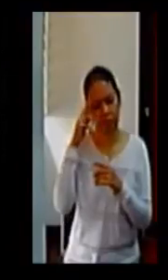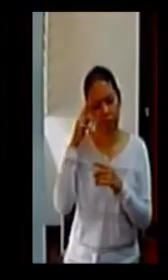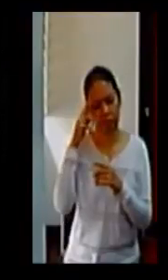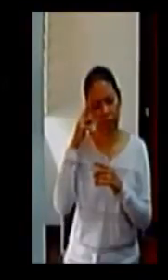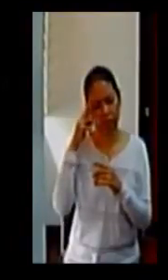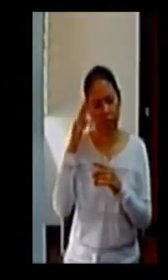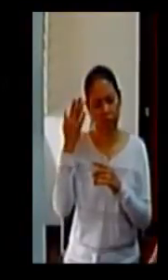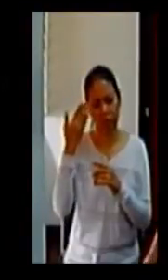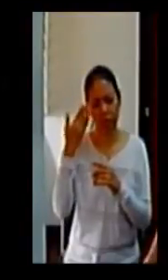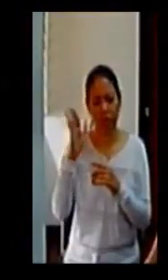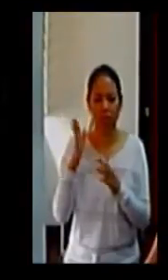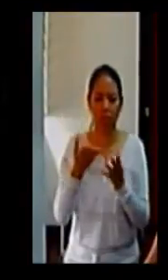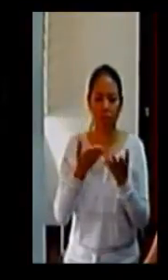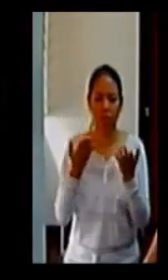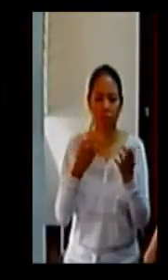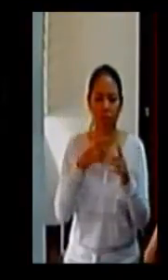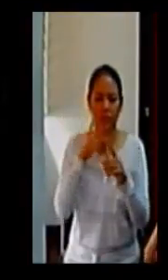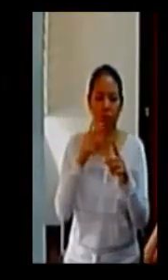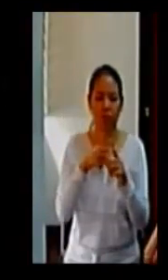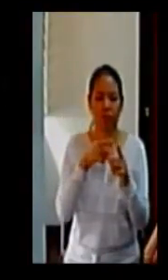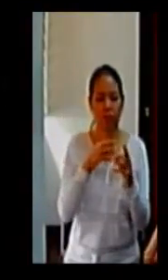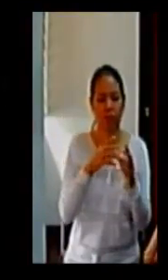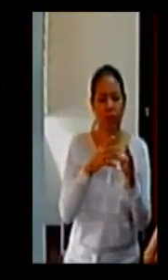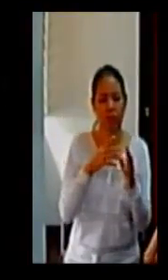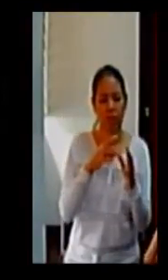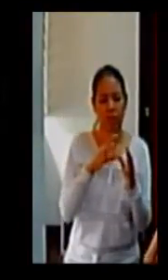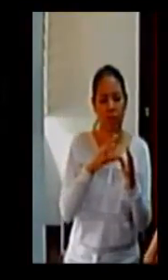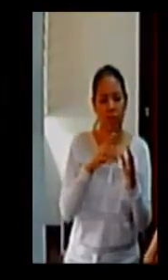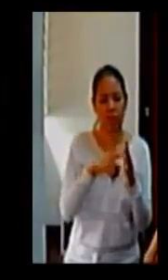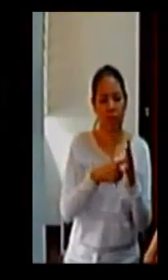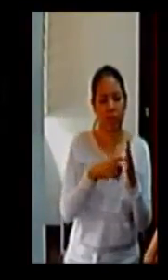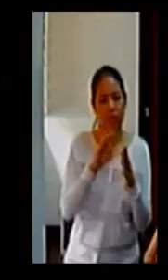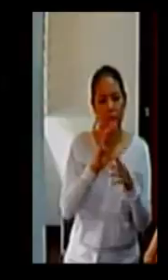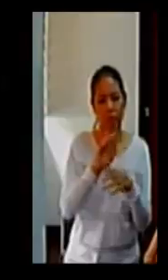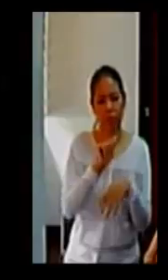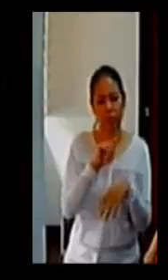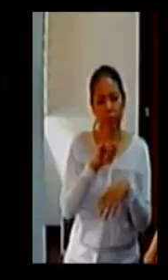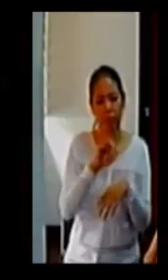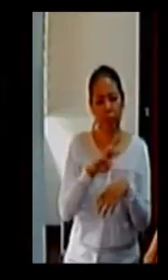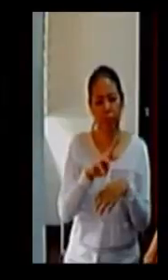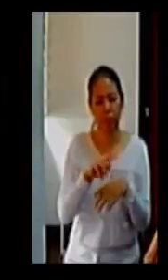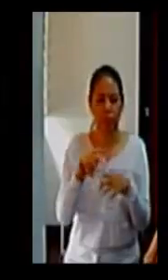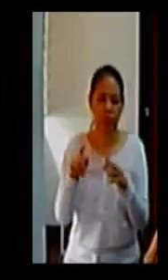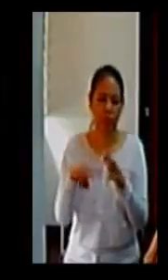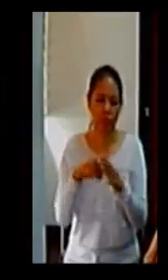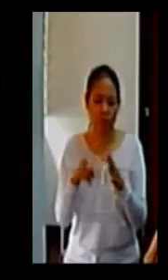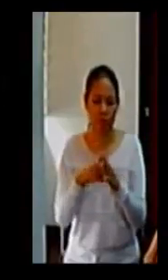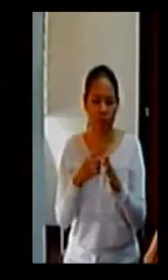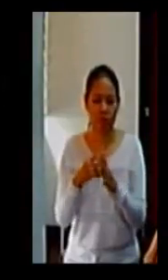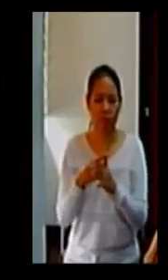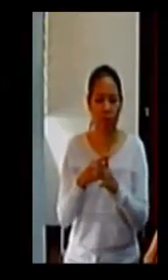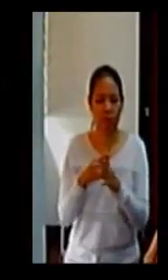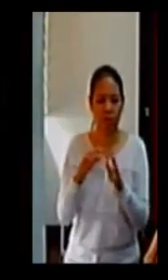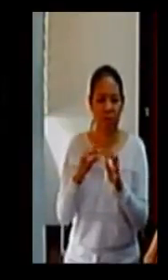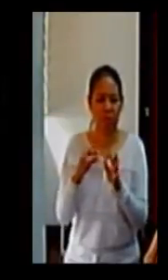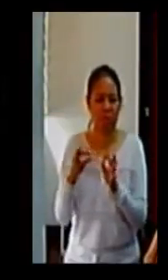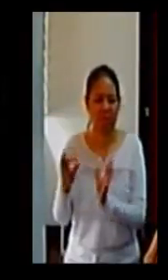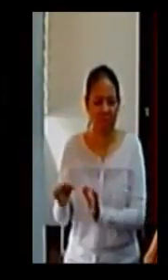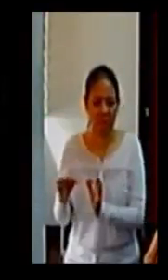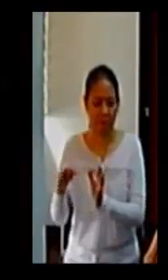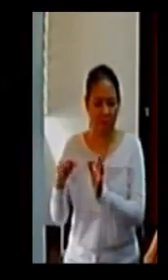talaga gagawin yun. So yung iba parang finofogo minsan yung pagbabaki.